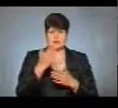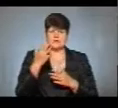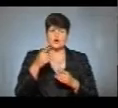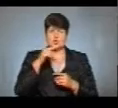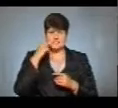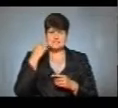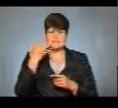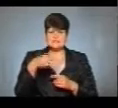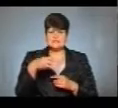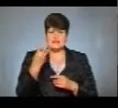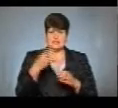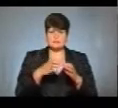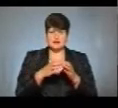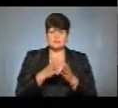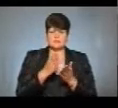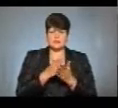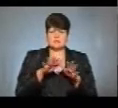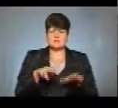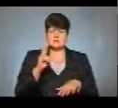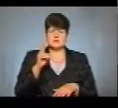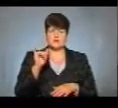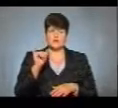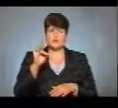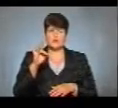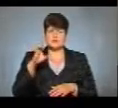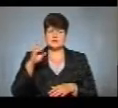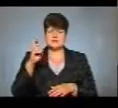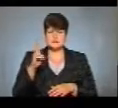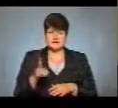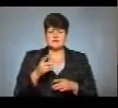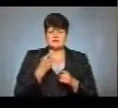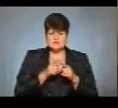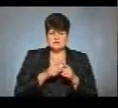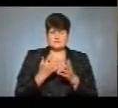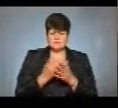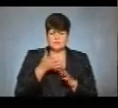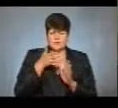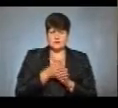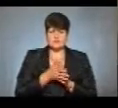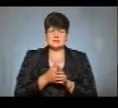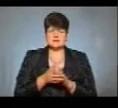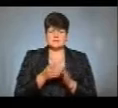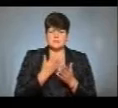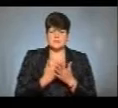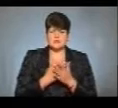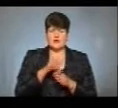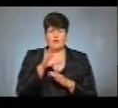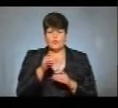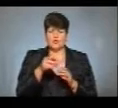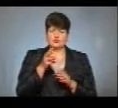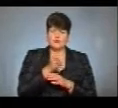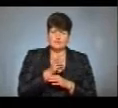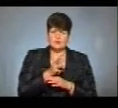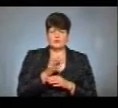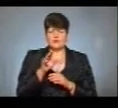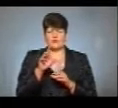53-й бригаді, яка базується в Курську. Це виявили за сімома ознаками, характерними для зброї цієї бригади. За допомогою відео, фото та супутникових